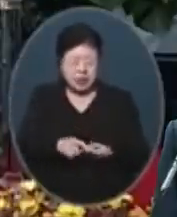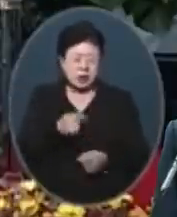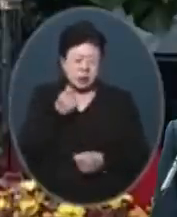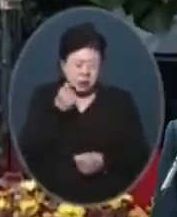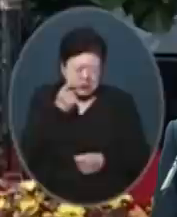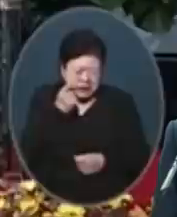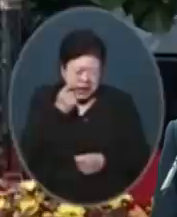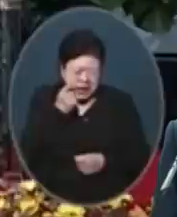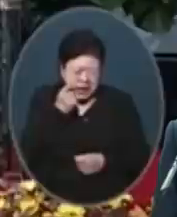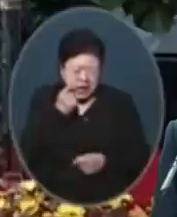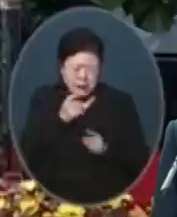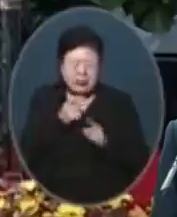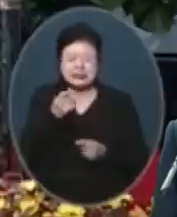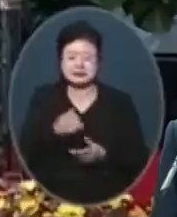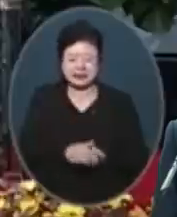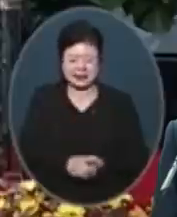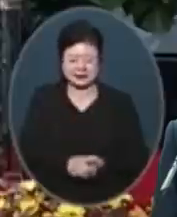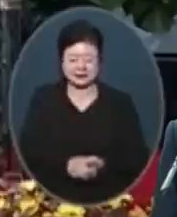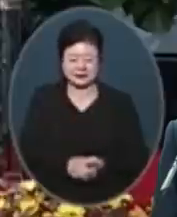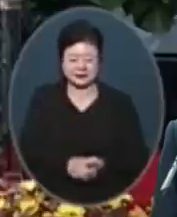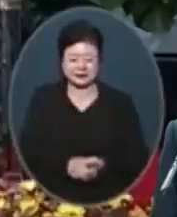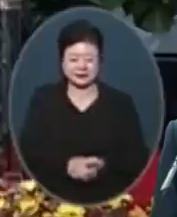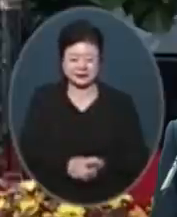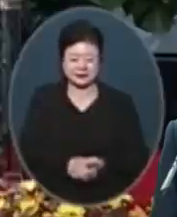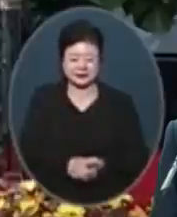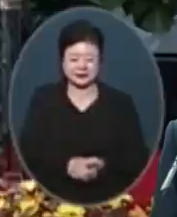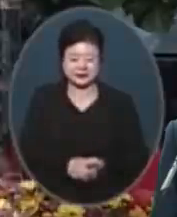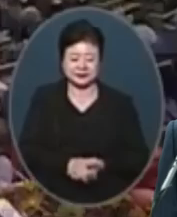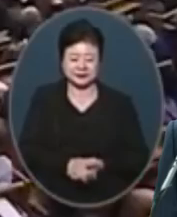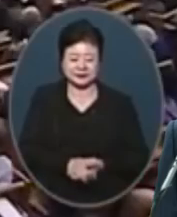없다고 말했던 것입니다.